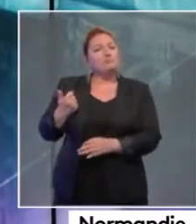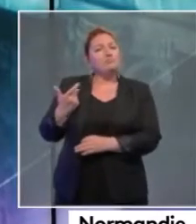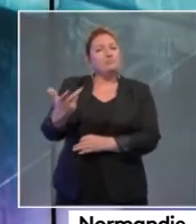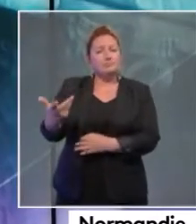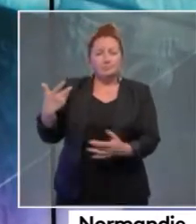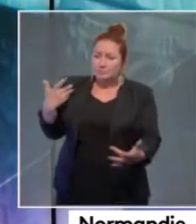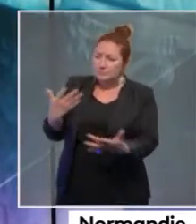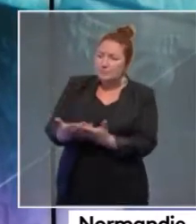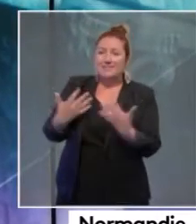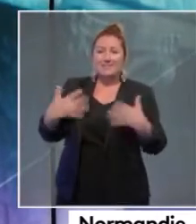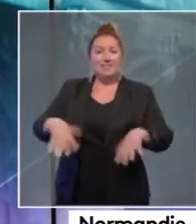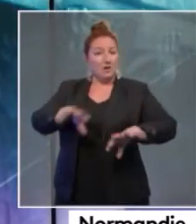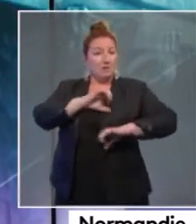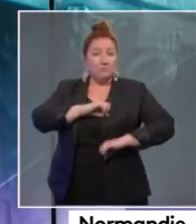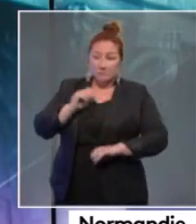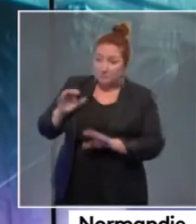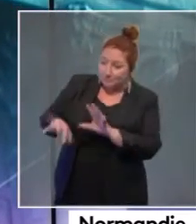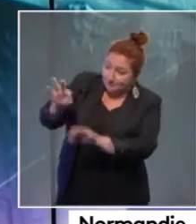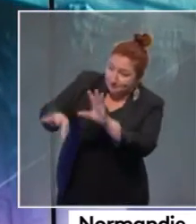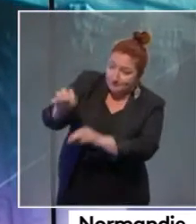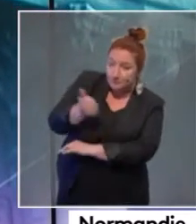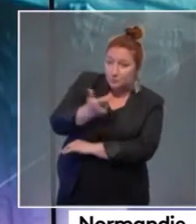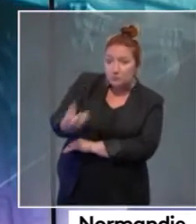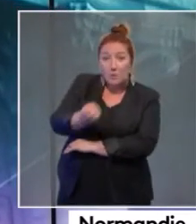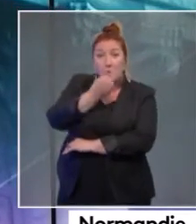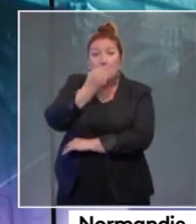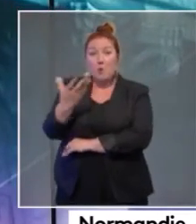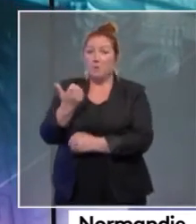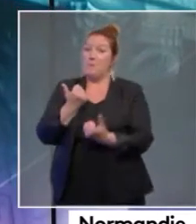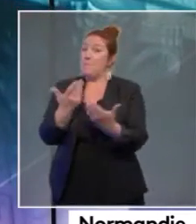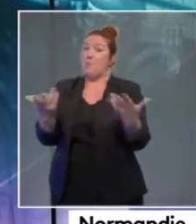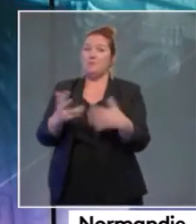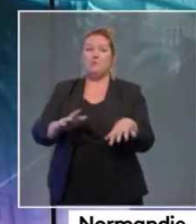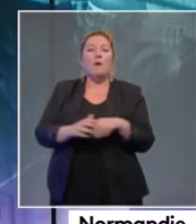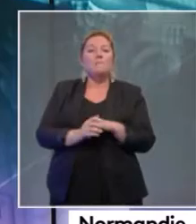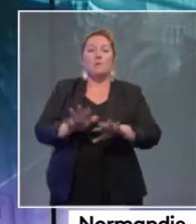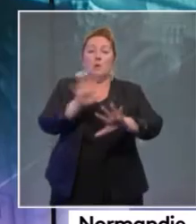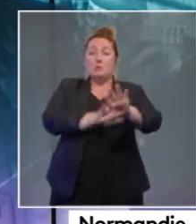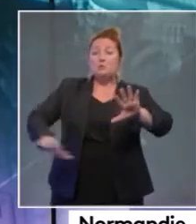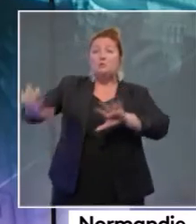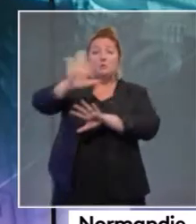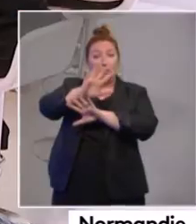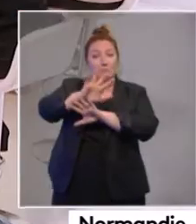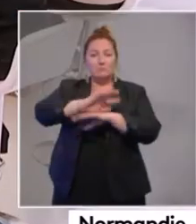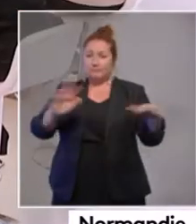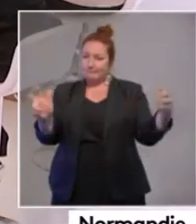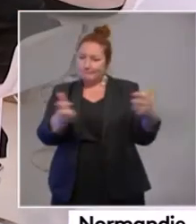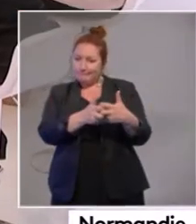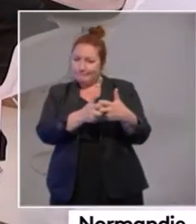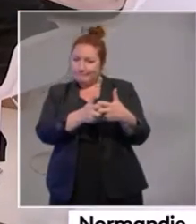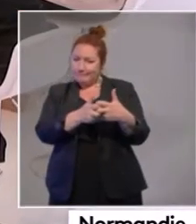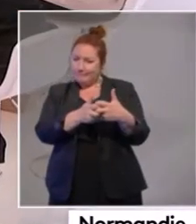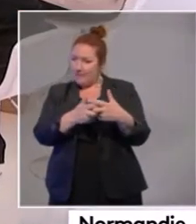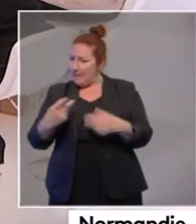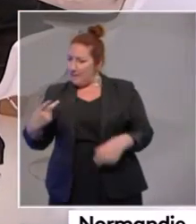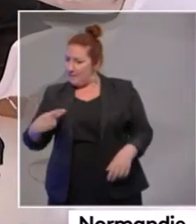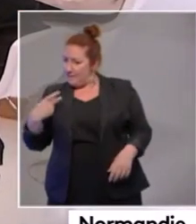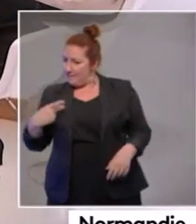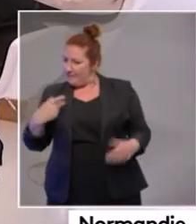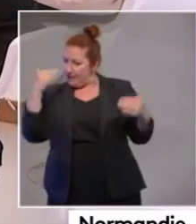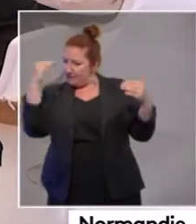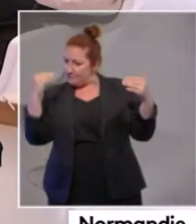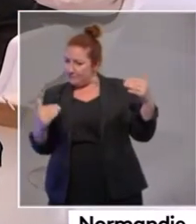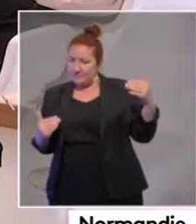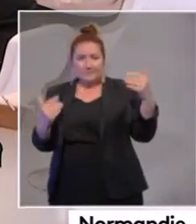Nous proposons une tarification différente de l'acte médical selon la zone d'exercice. C'est-à-dire qu'il faudrait inciter les